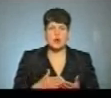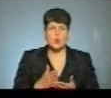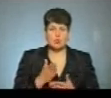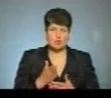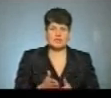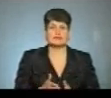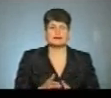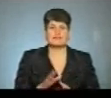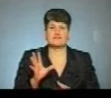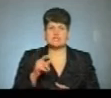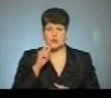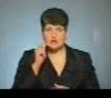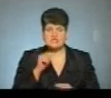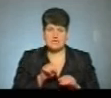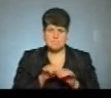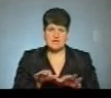і всеукраїнської мережі